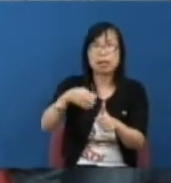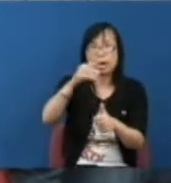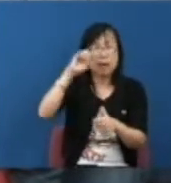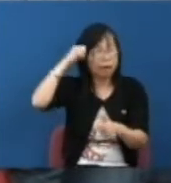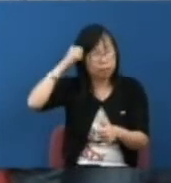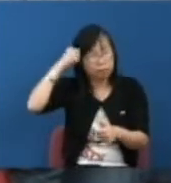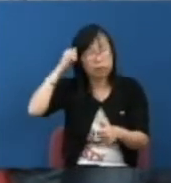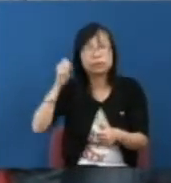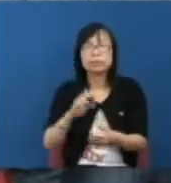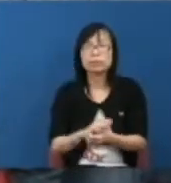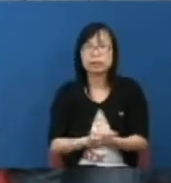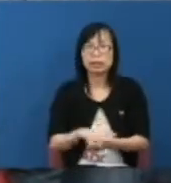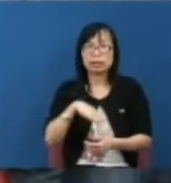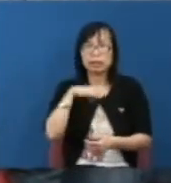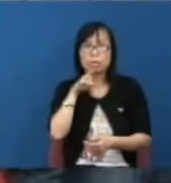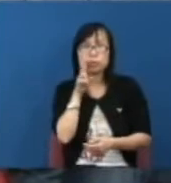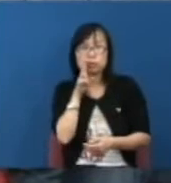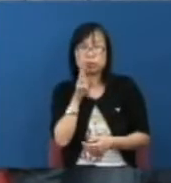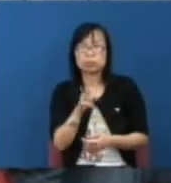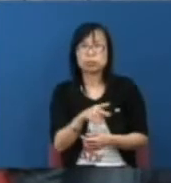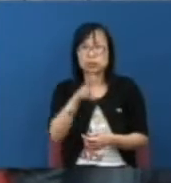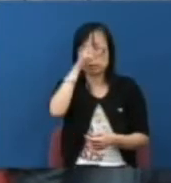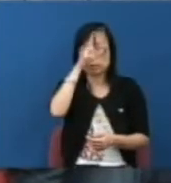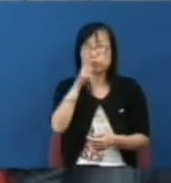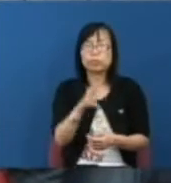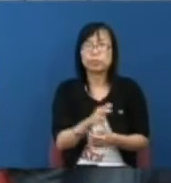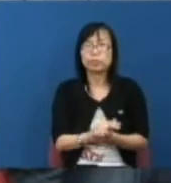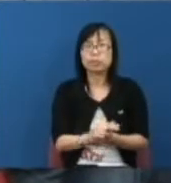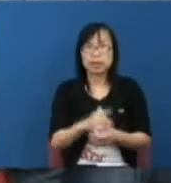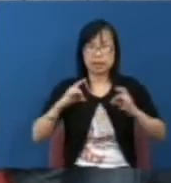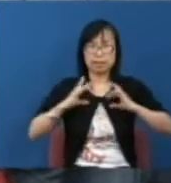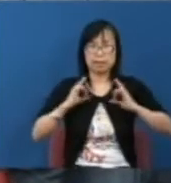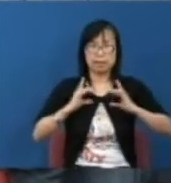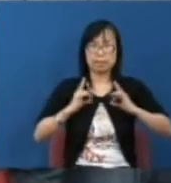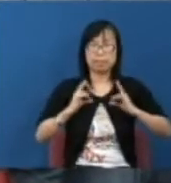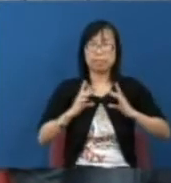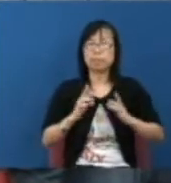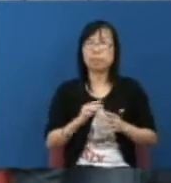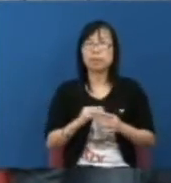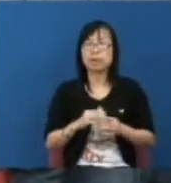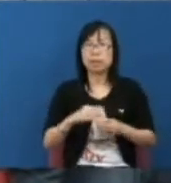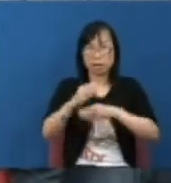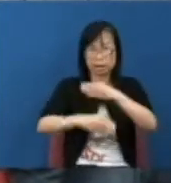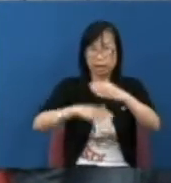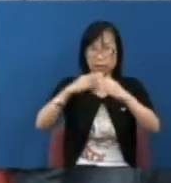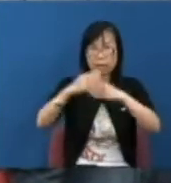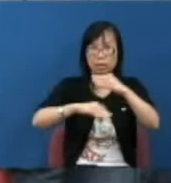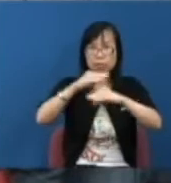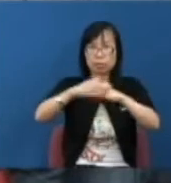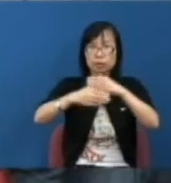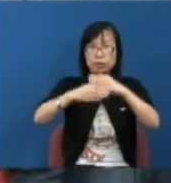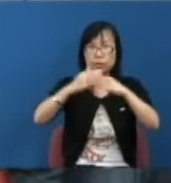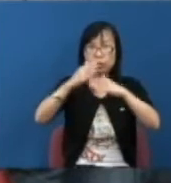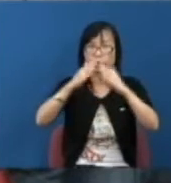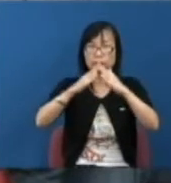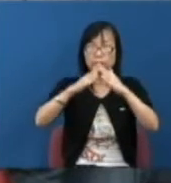考慮。咁、okay. 等同喺除咗政府之外，等同喺我哋私人嘅呢個樓宇建築度咧，其實